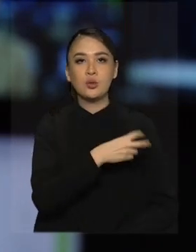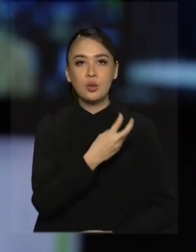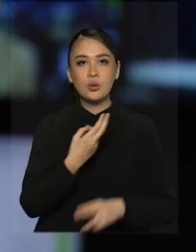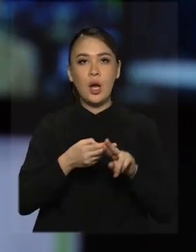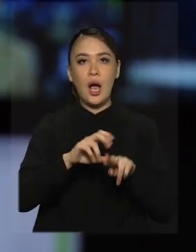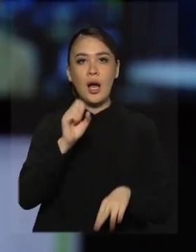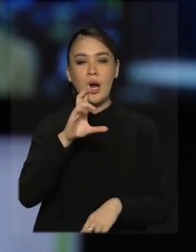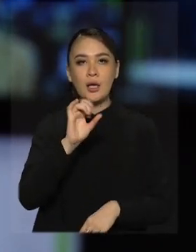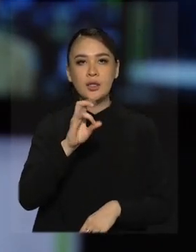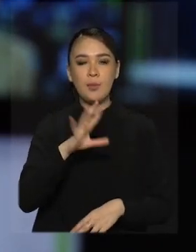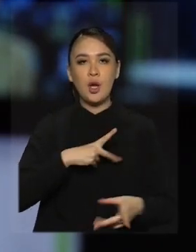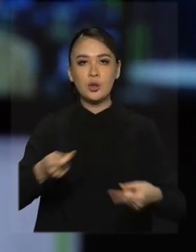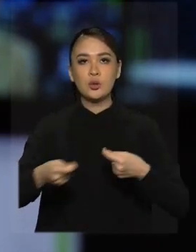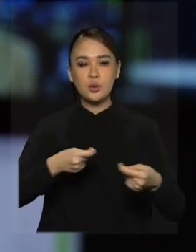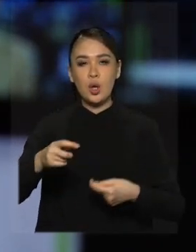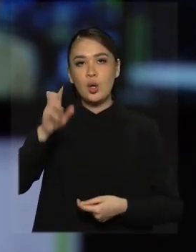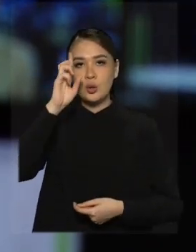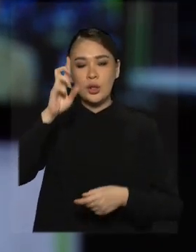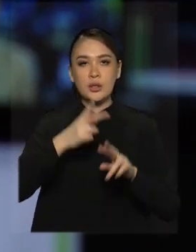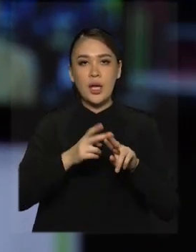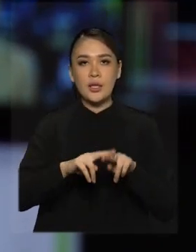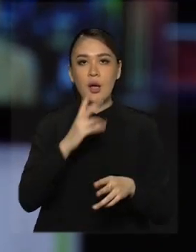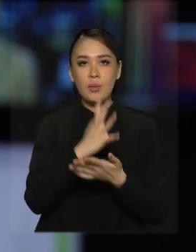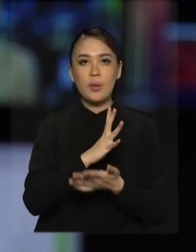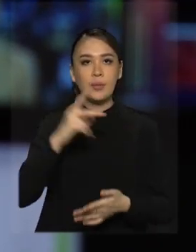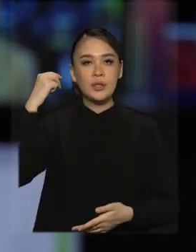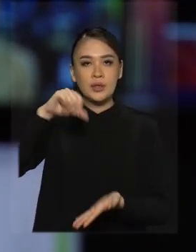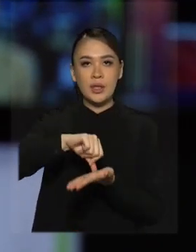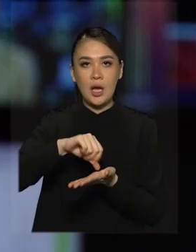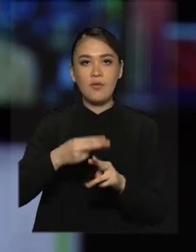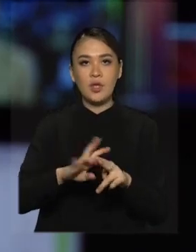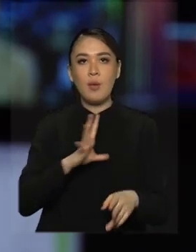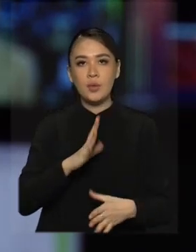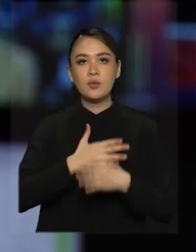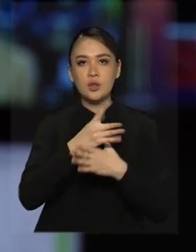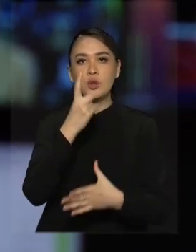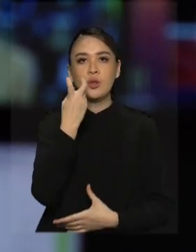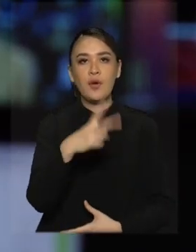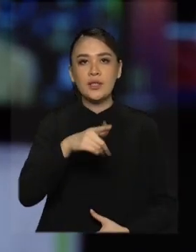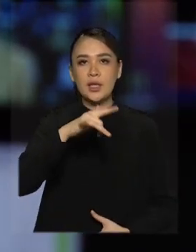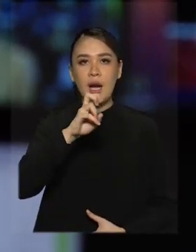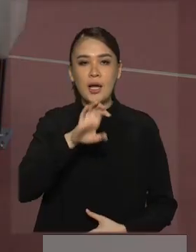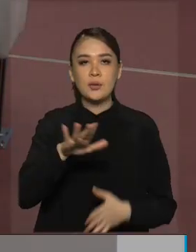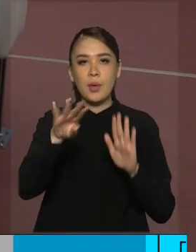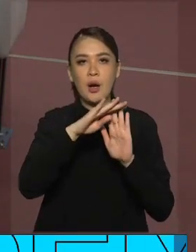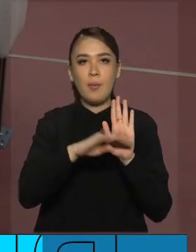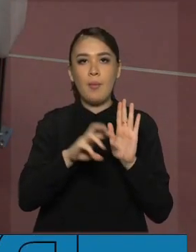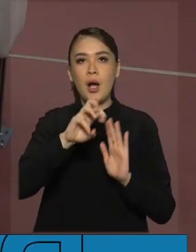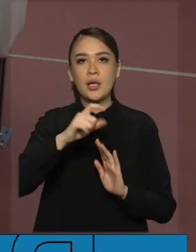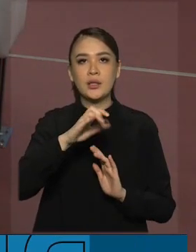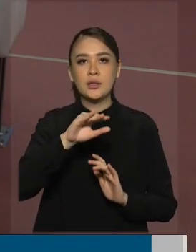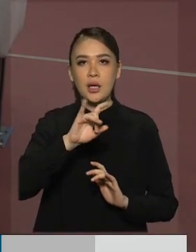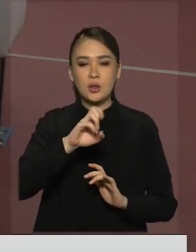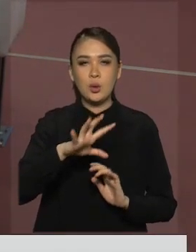Академии государственного управления при президенте. Отмечу, в этом году выделено 120 грантов для программы магистратуры